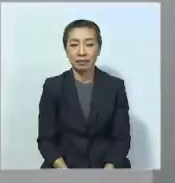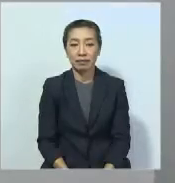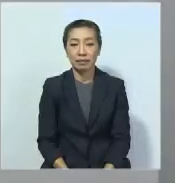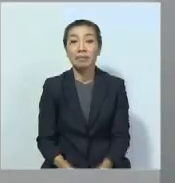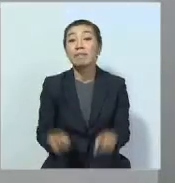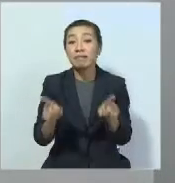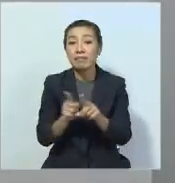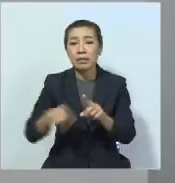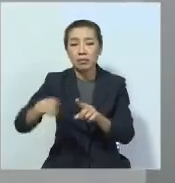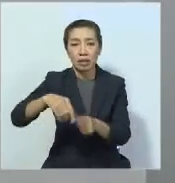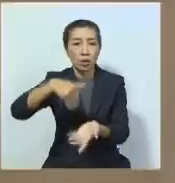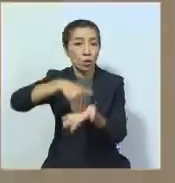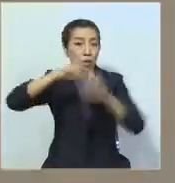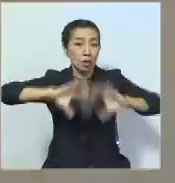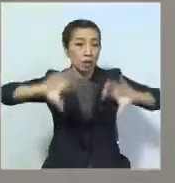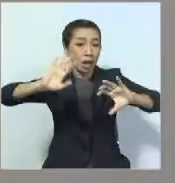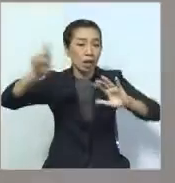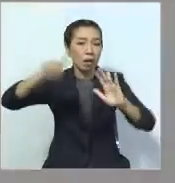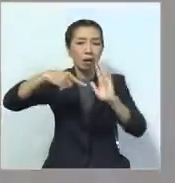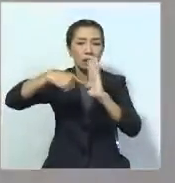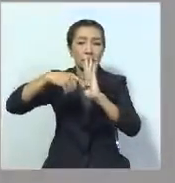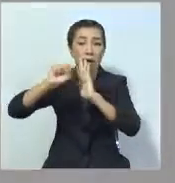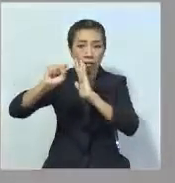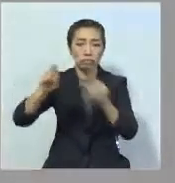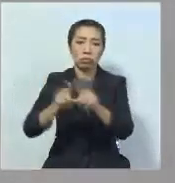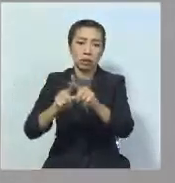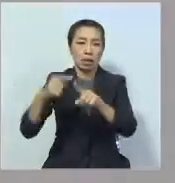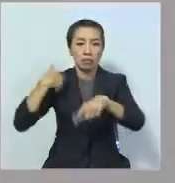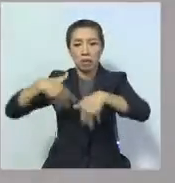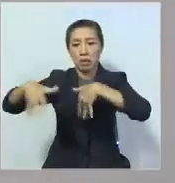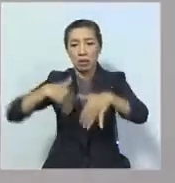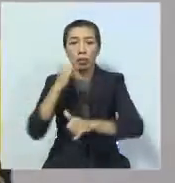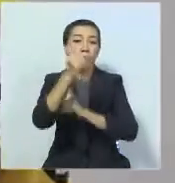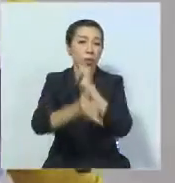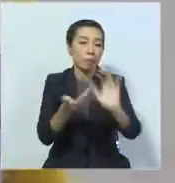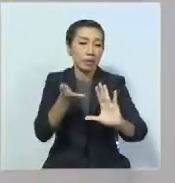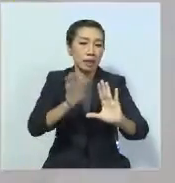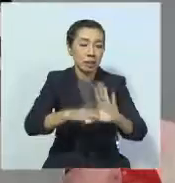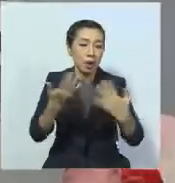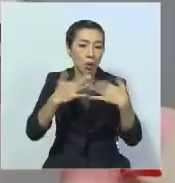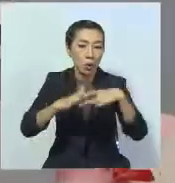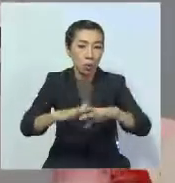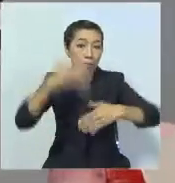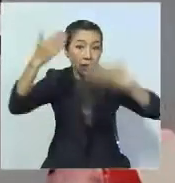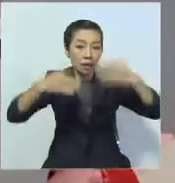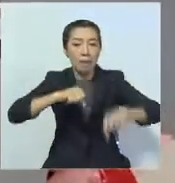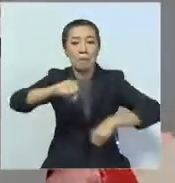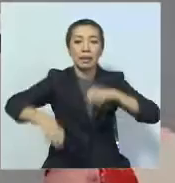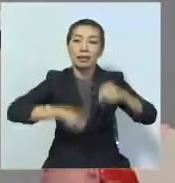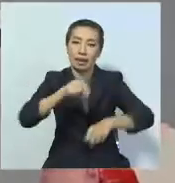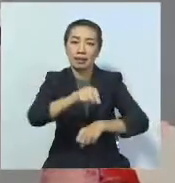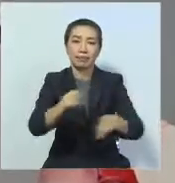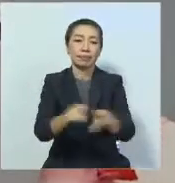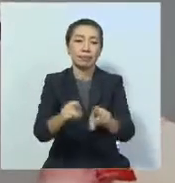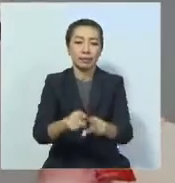เช่นเดียวกับบรรยากาศที่ศูนย์ราชการจังหวัดสระบุรีมีประชาชนเดินทางมารอเพื่อลงทะเบียนกิจกรรมไบค์อุ่นไอรักเป็น